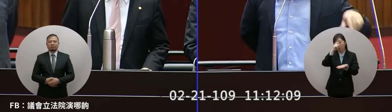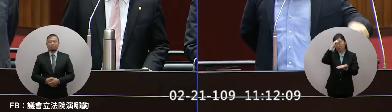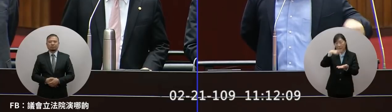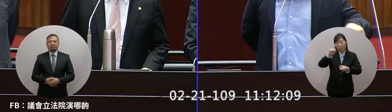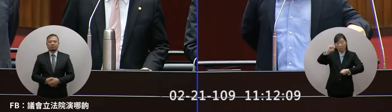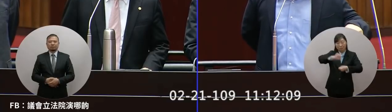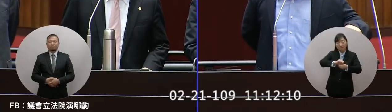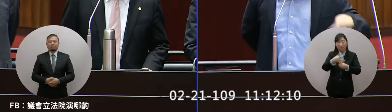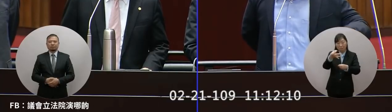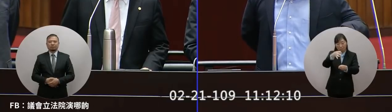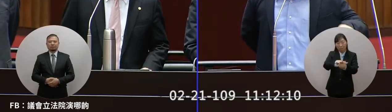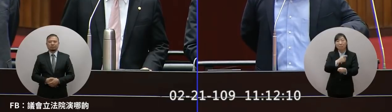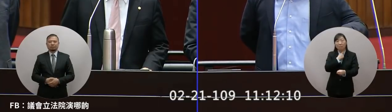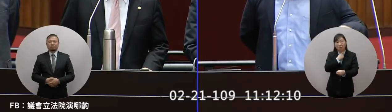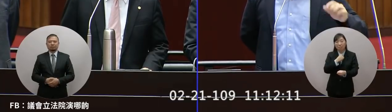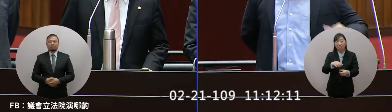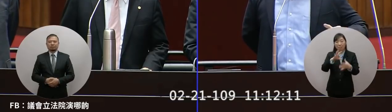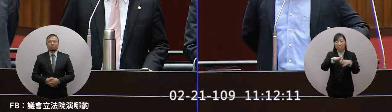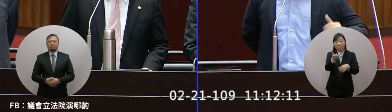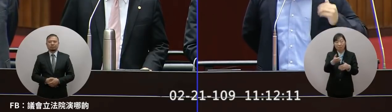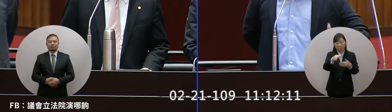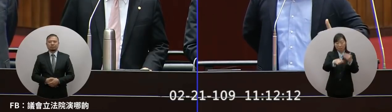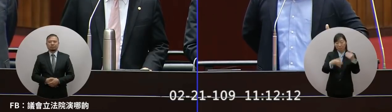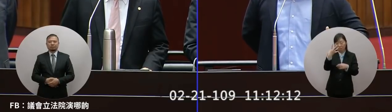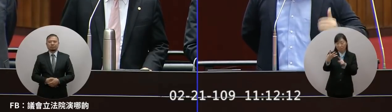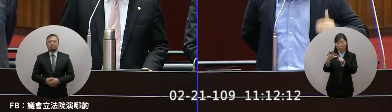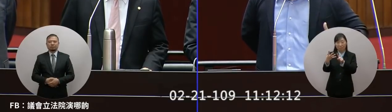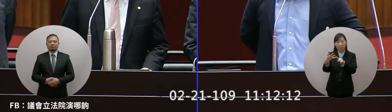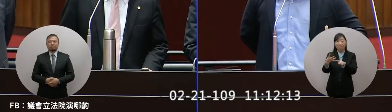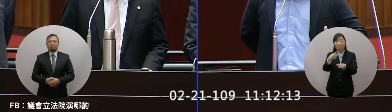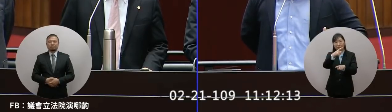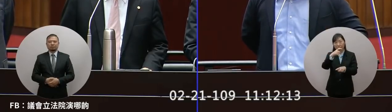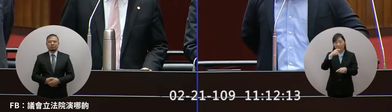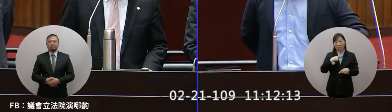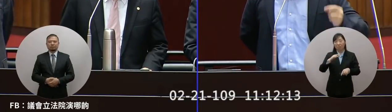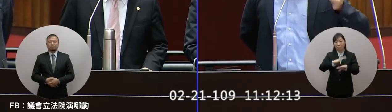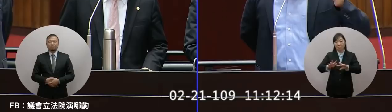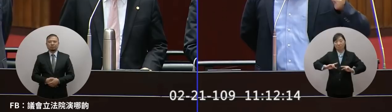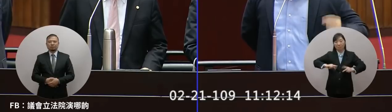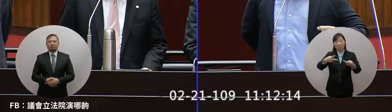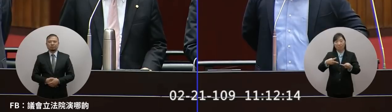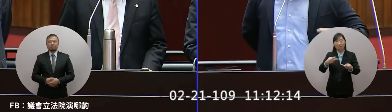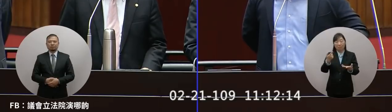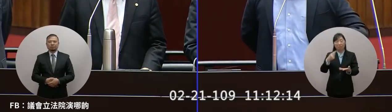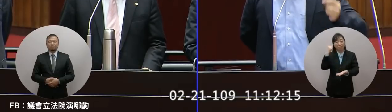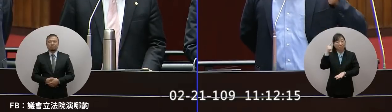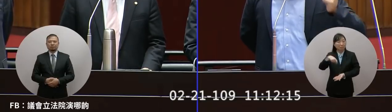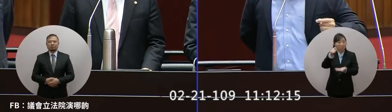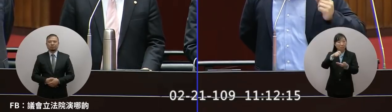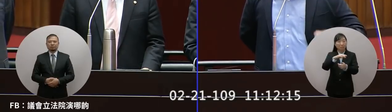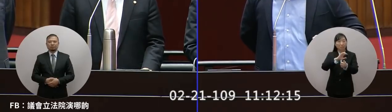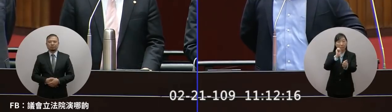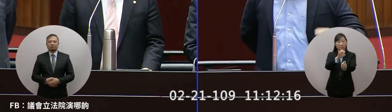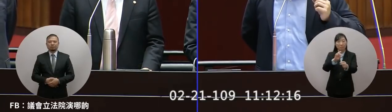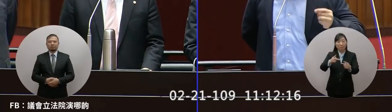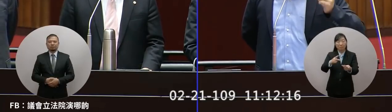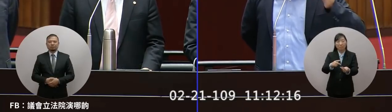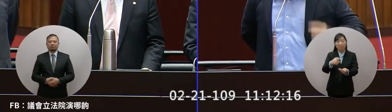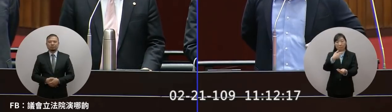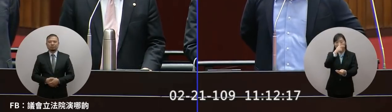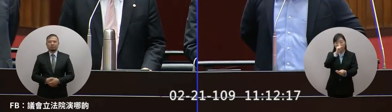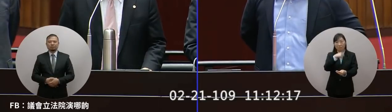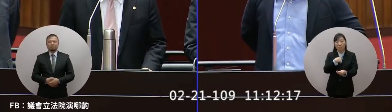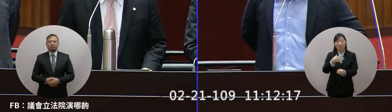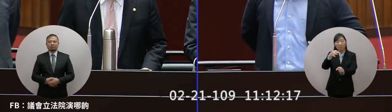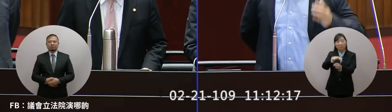所以这一条这个部分第四条部分我们会提修正动议哈，就是说应该是能够补偿最低